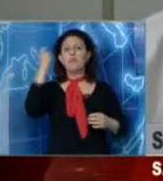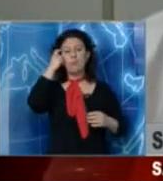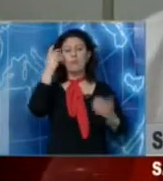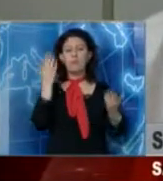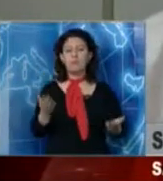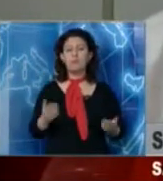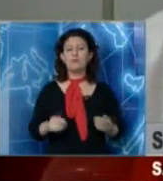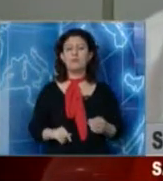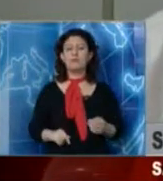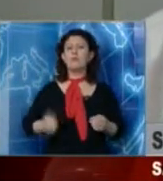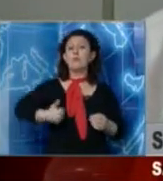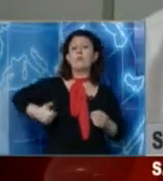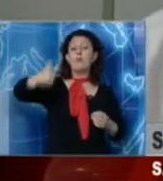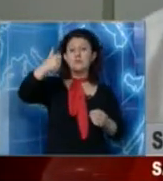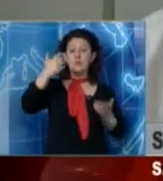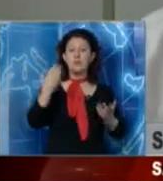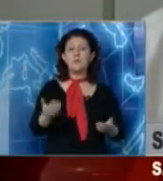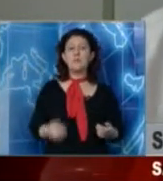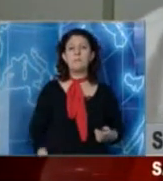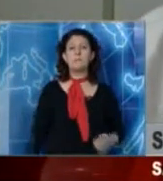biliyorsunuz başbakanımız